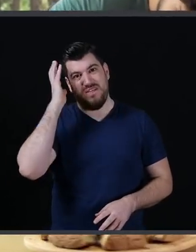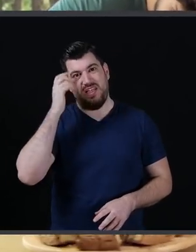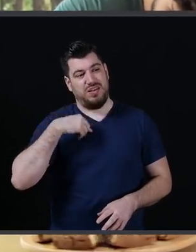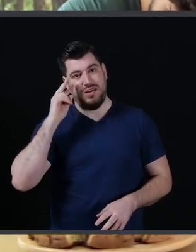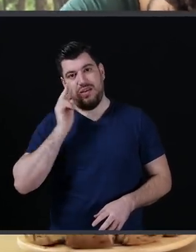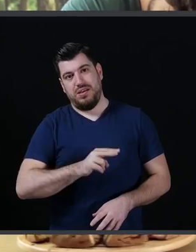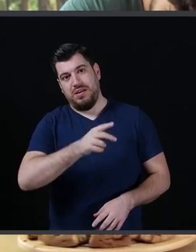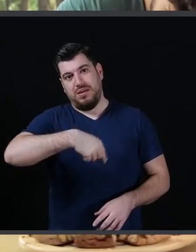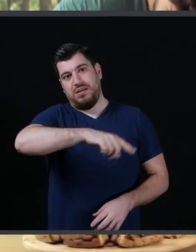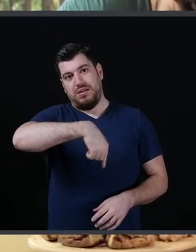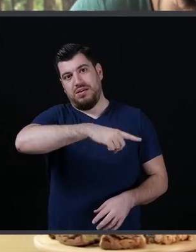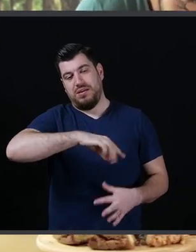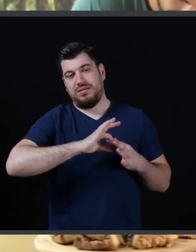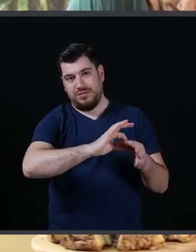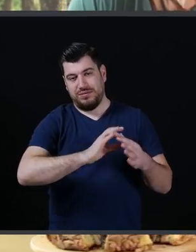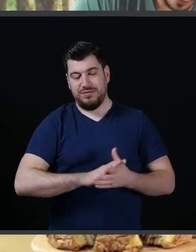Τρελαίνομαι.